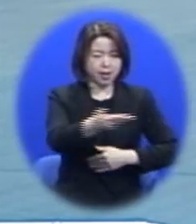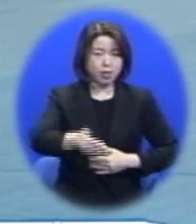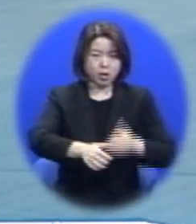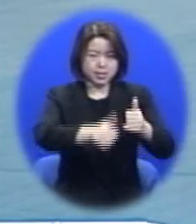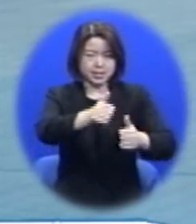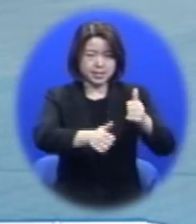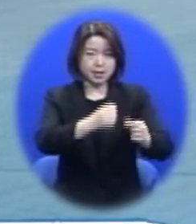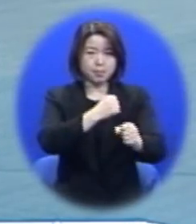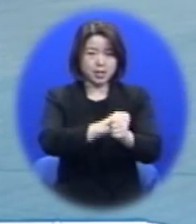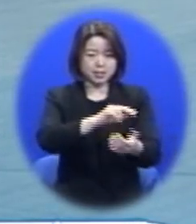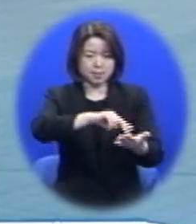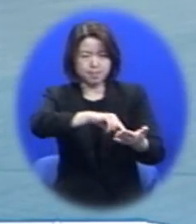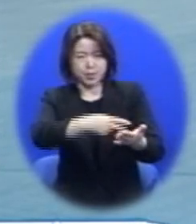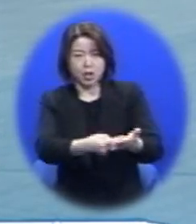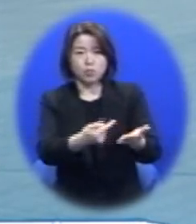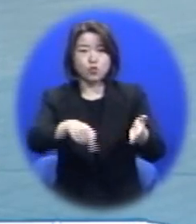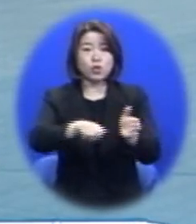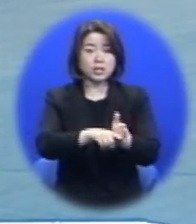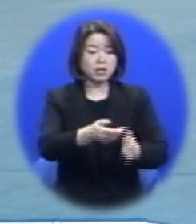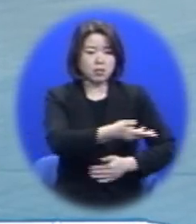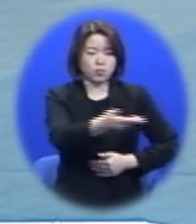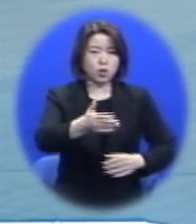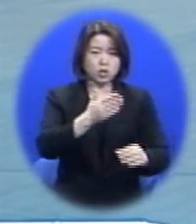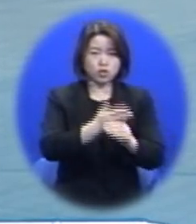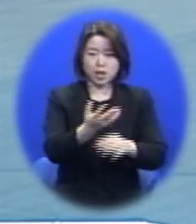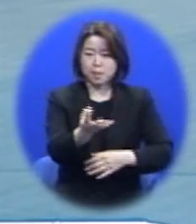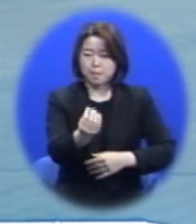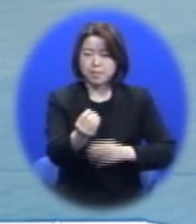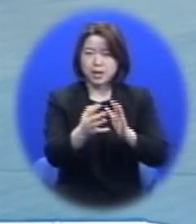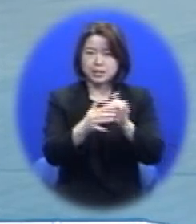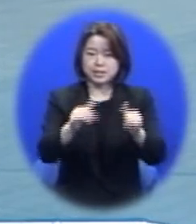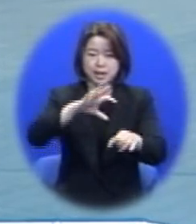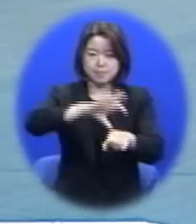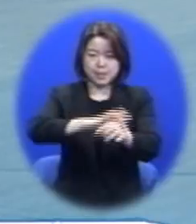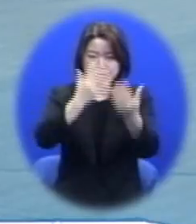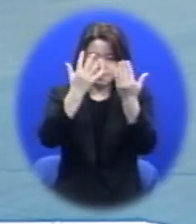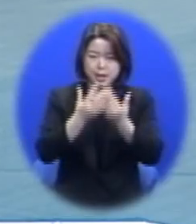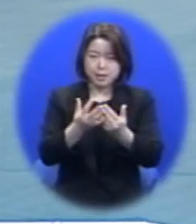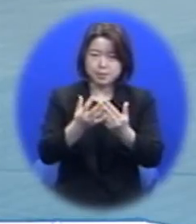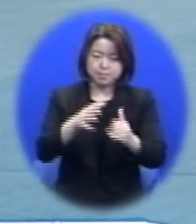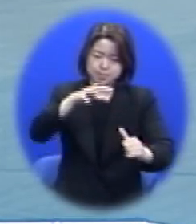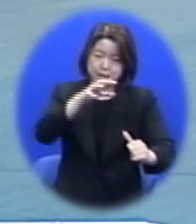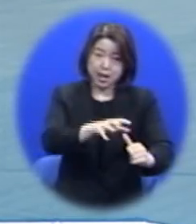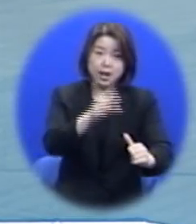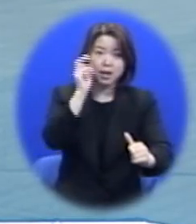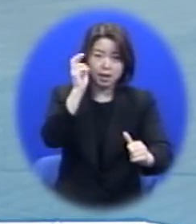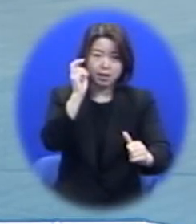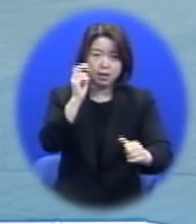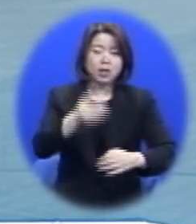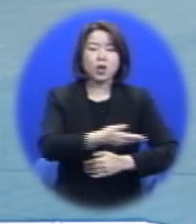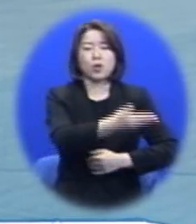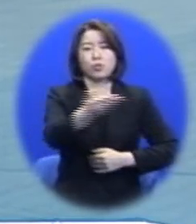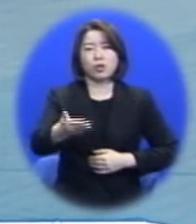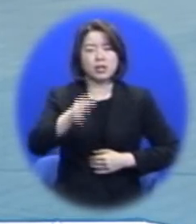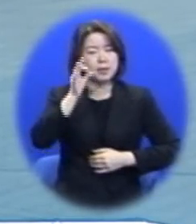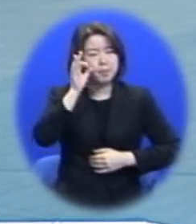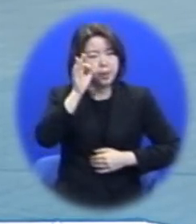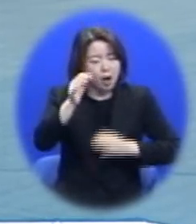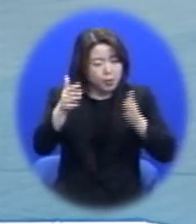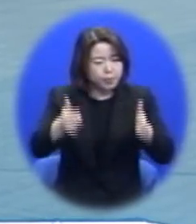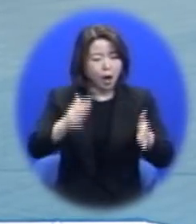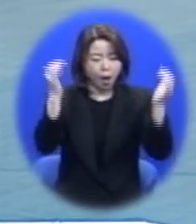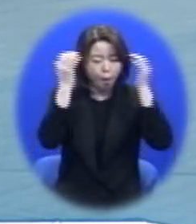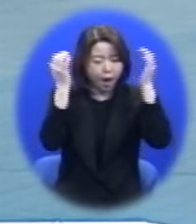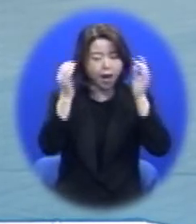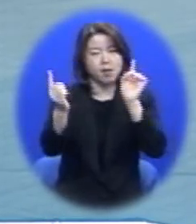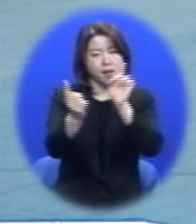시험하여 넘어뜨리려고 너희 가운데서 몇 사람을 감옥에다가 집어넣으려고 한다. 너희는 열흘 동안 환난을